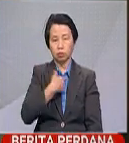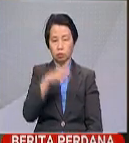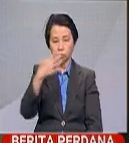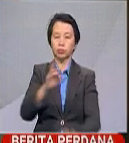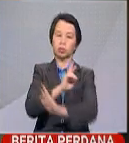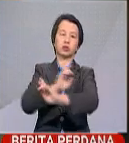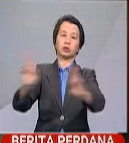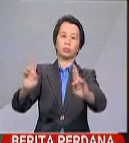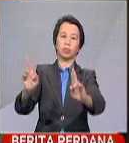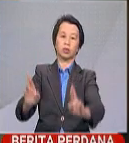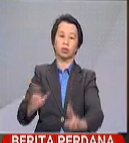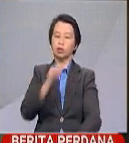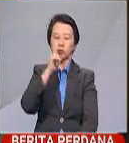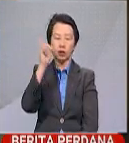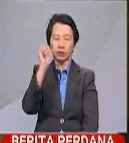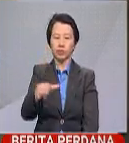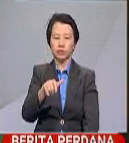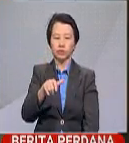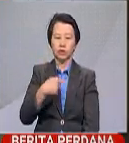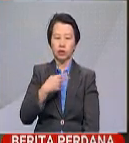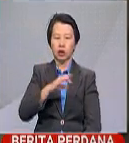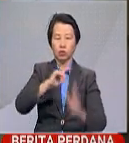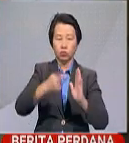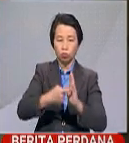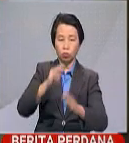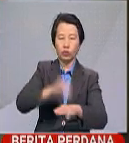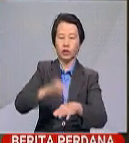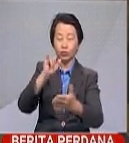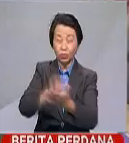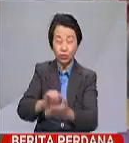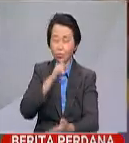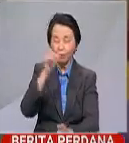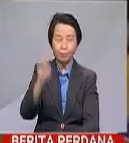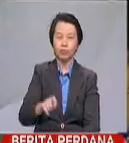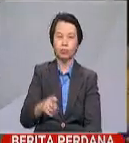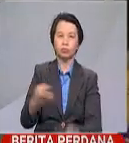dah prepare semua ni. Tak payah kita nak mulakan waktu tu juga.